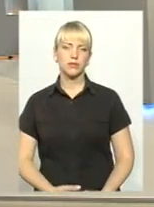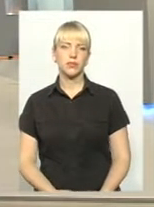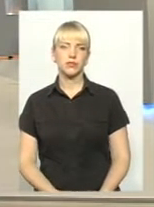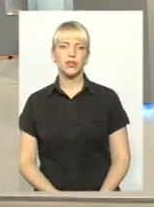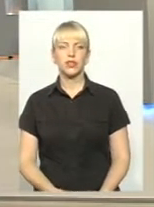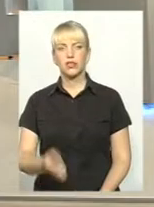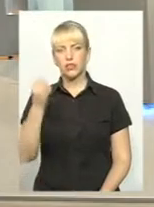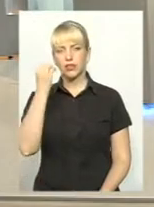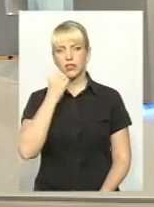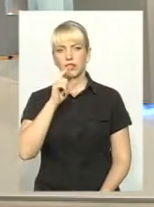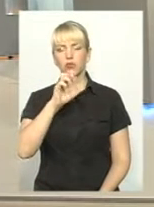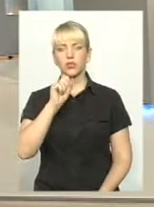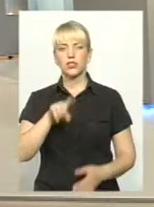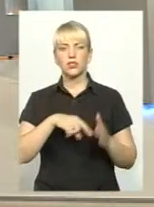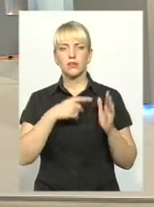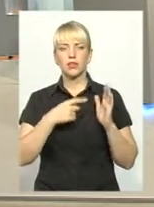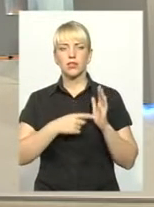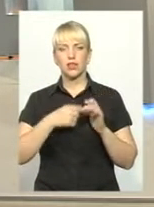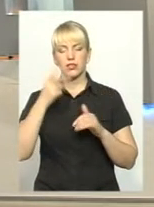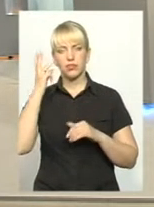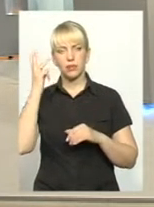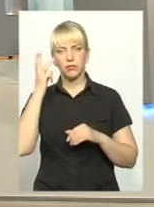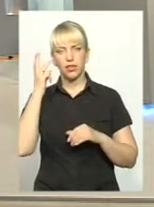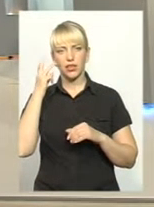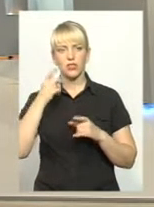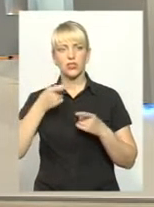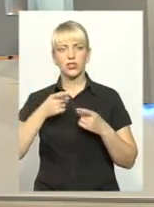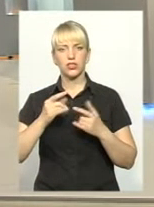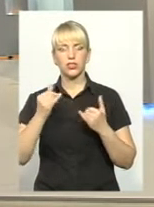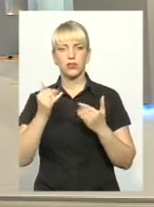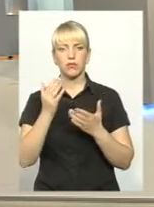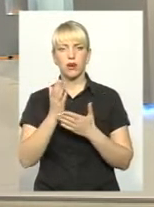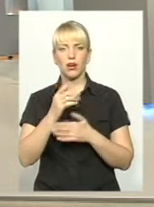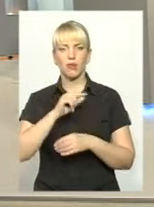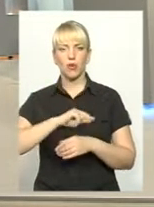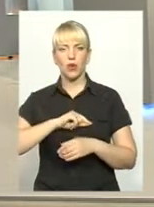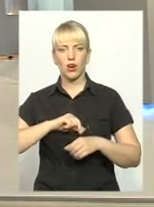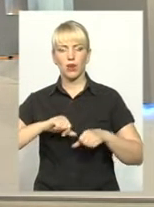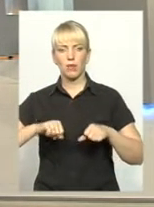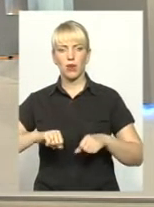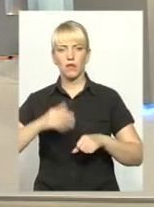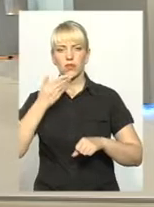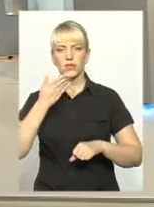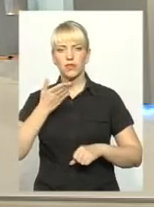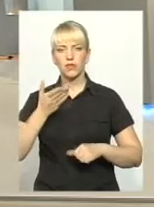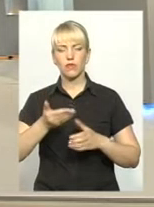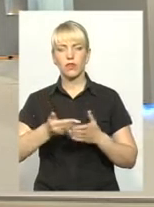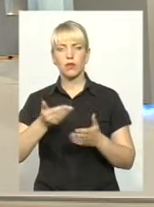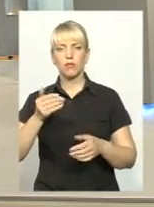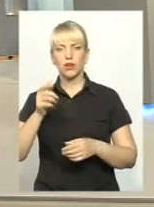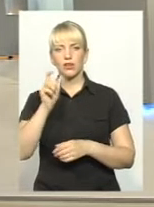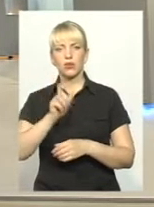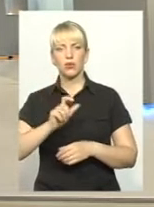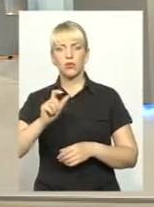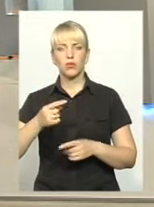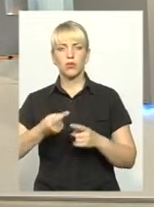Дякую за запитання. Дійсно, Хмельниччина сьогодні має моральне право прозвітувати перед громадою про те,